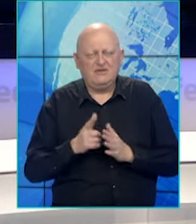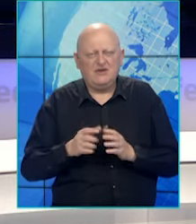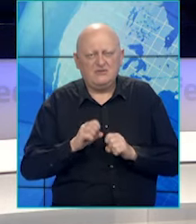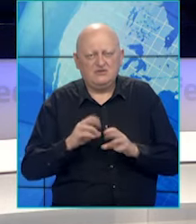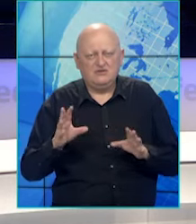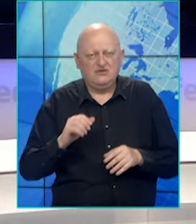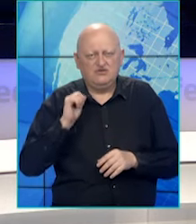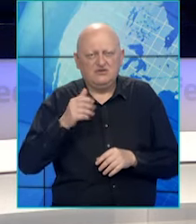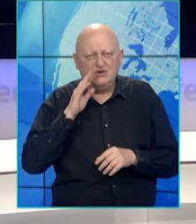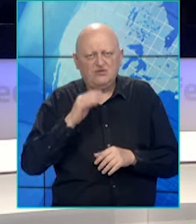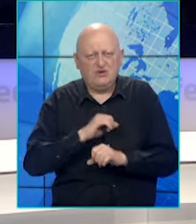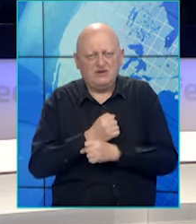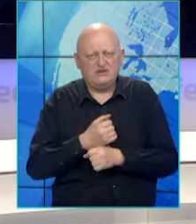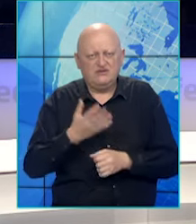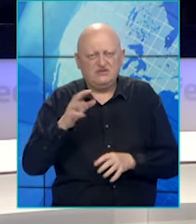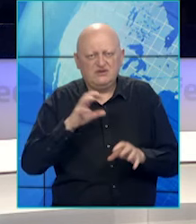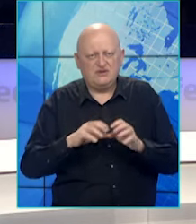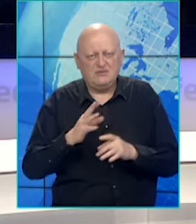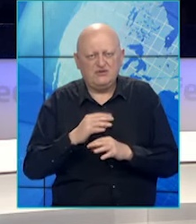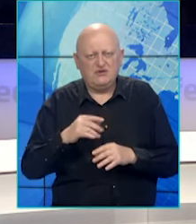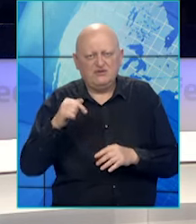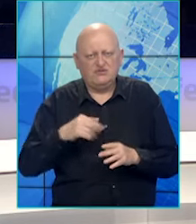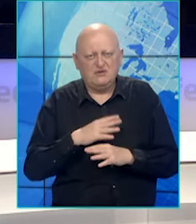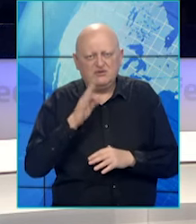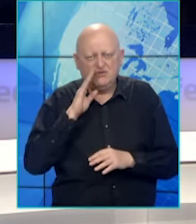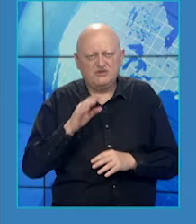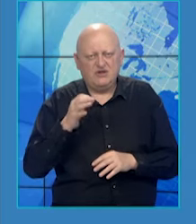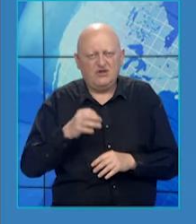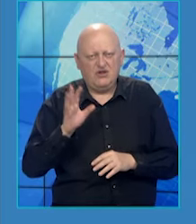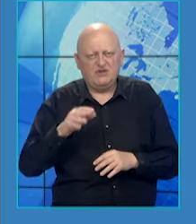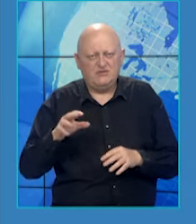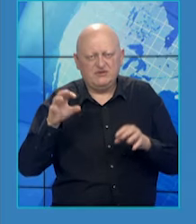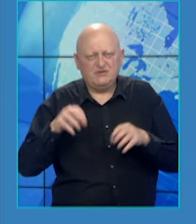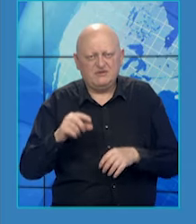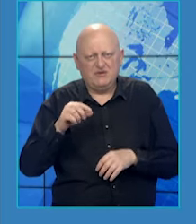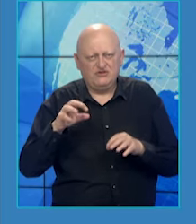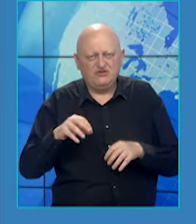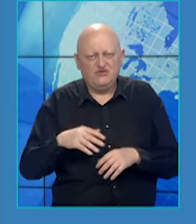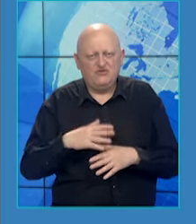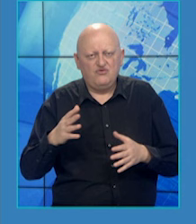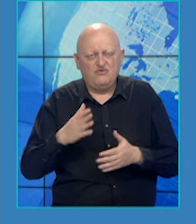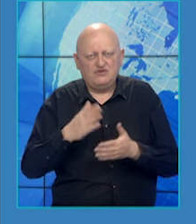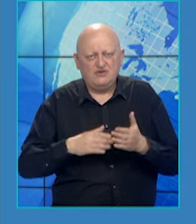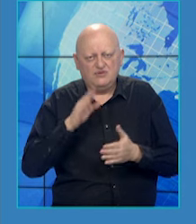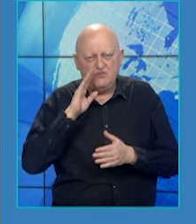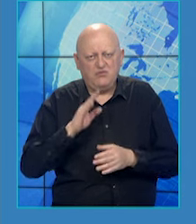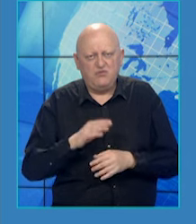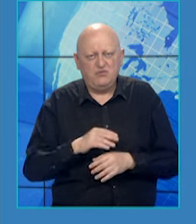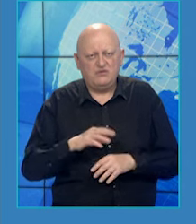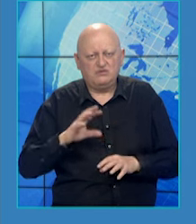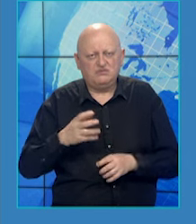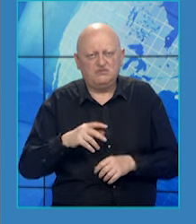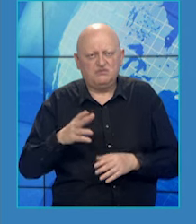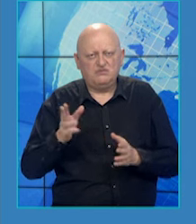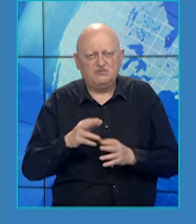dnevnika, kratko o vremenu. Sutra u Hercegovini više oblačnosti na zapadu, a na jugozapadu Bosne lokalno može pasti malo kiše. U većem dijelu